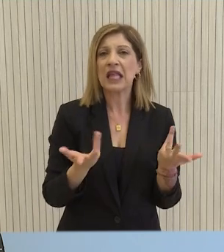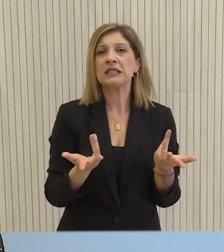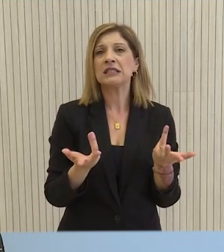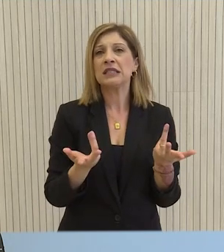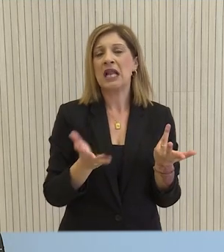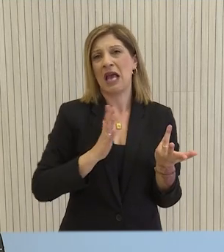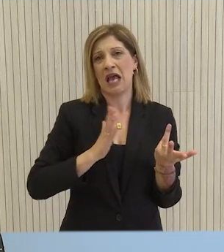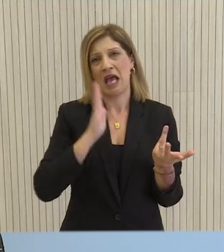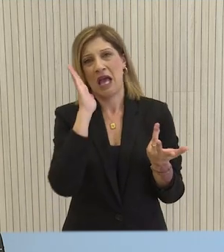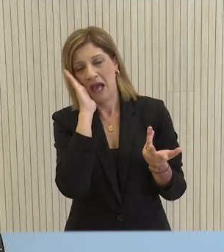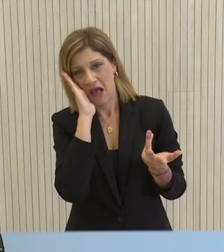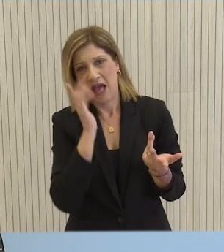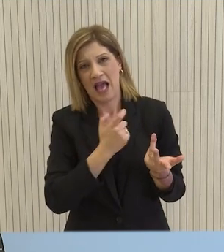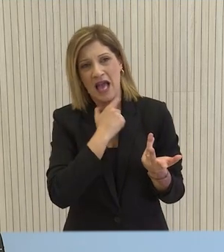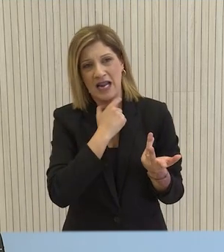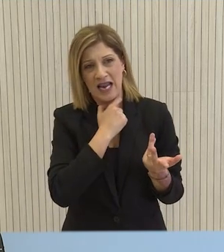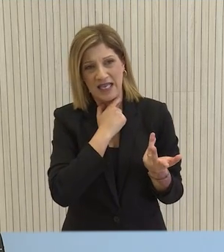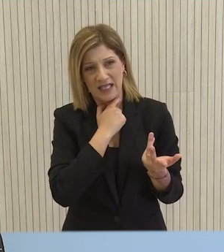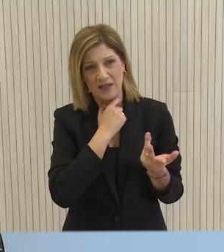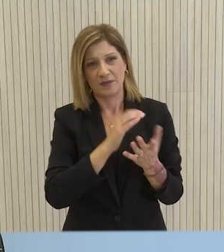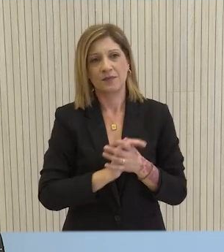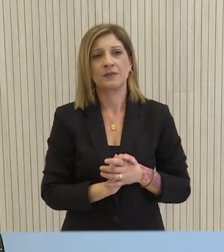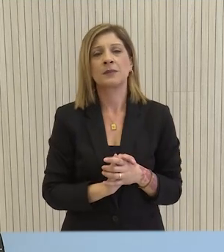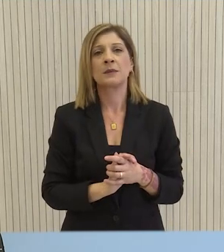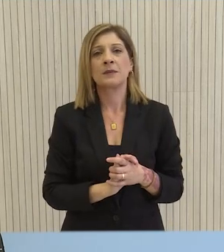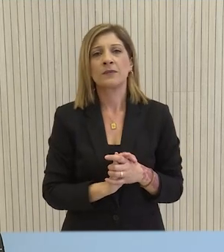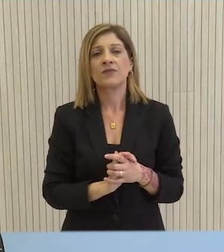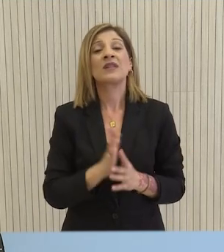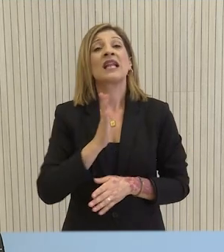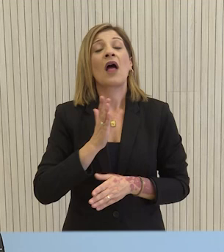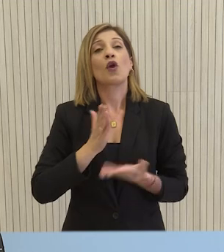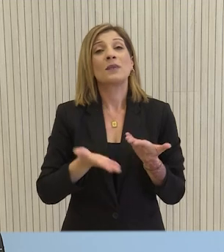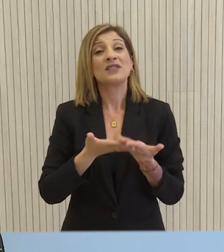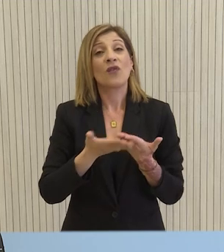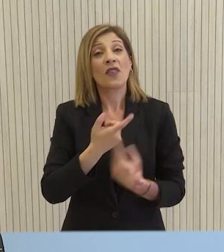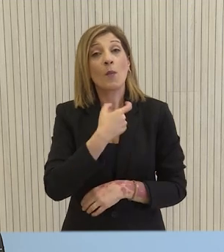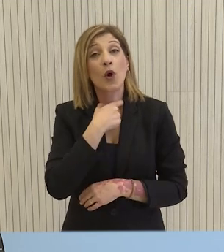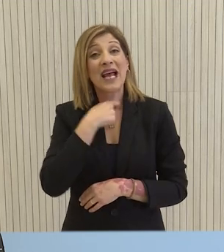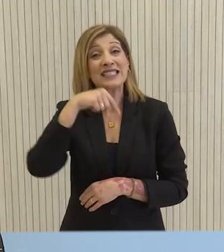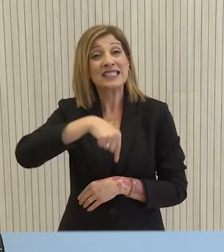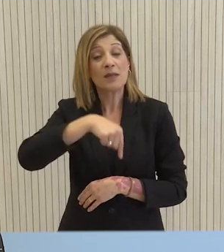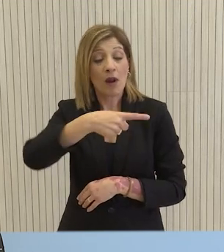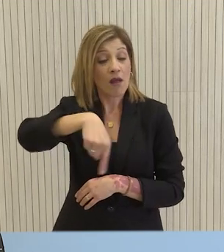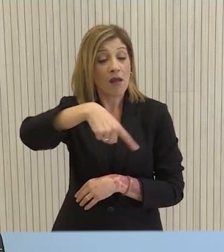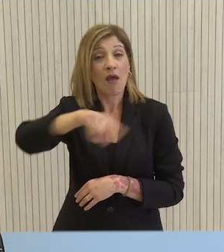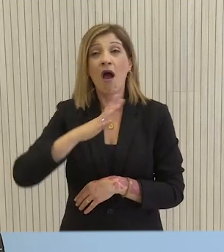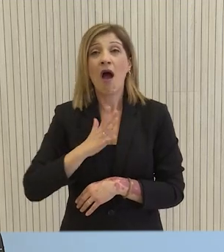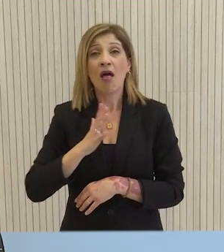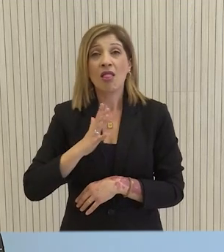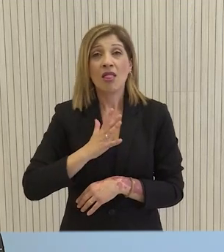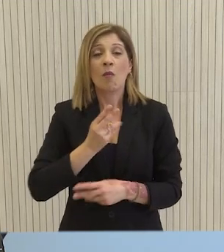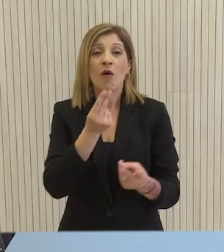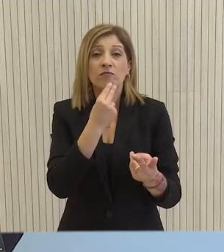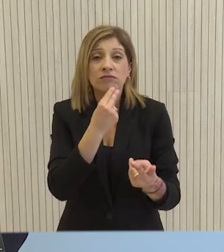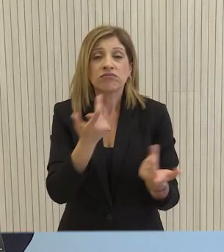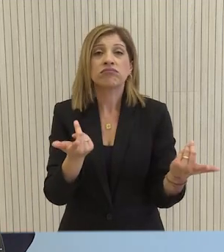προσωρινά να διαμένουν ο άμαχος πληθυσμός στην Γάζα. Η ανθρωπιστική βοήθεια που χρειάζεται σήμερα ο άμαχος πληθυσμός, που βρίσκεται αποκλεισμένος, είναι